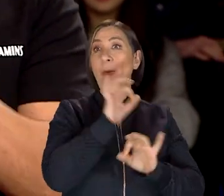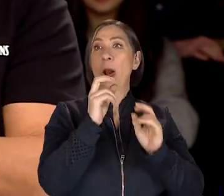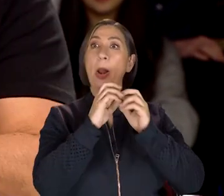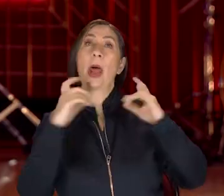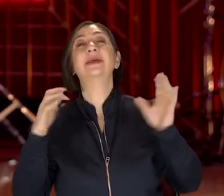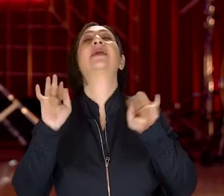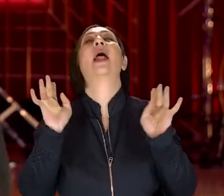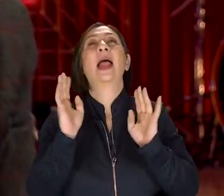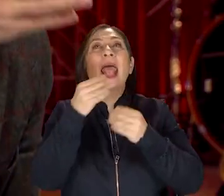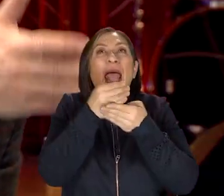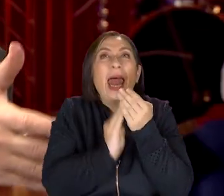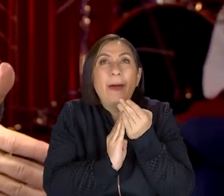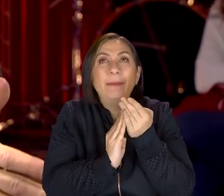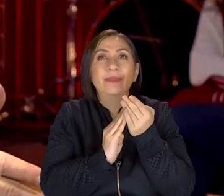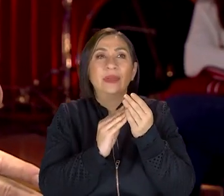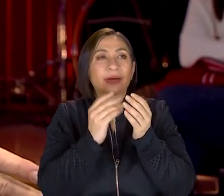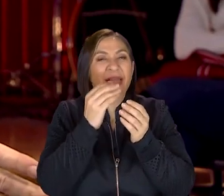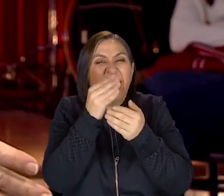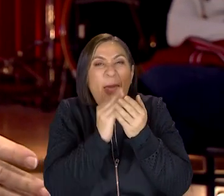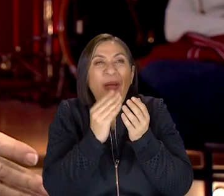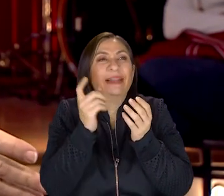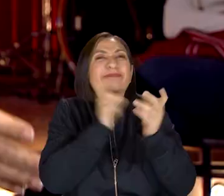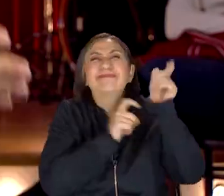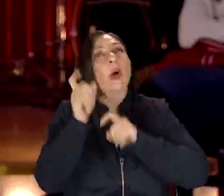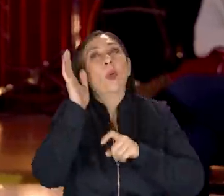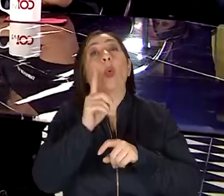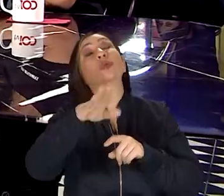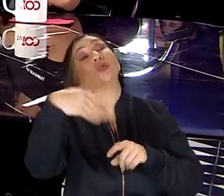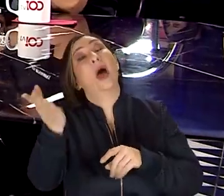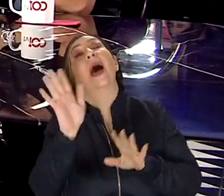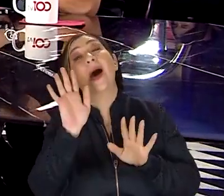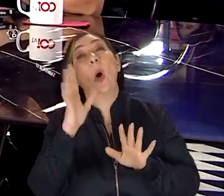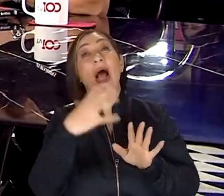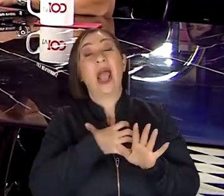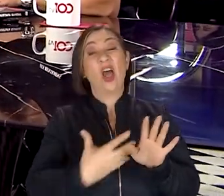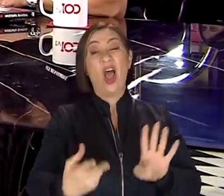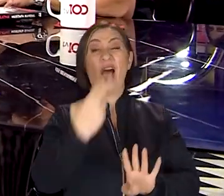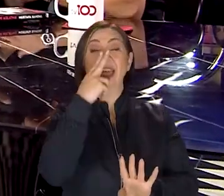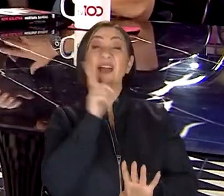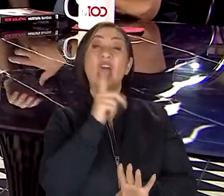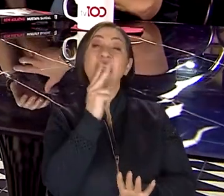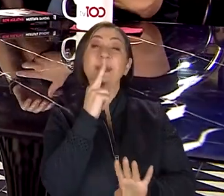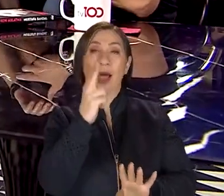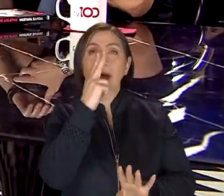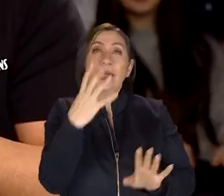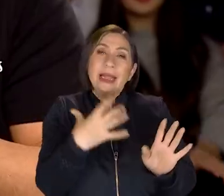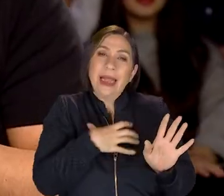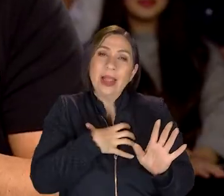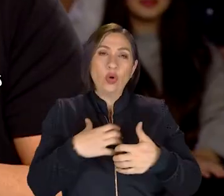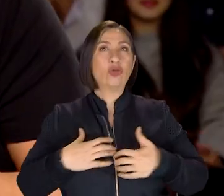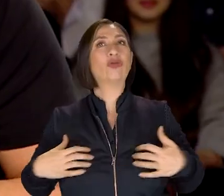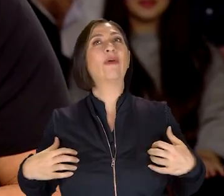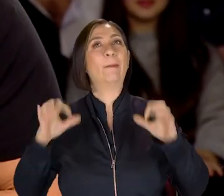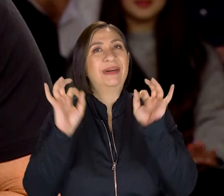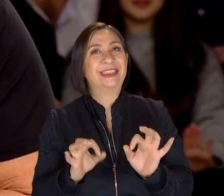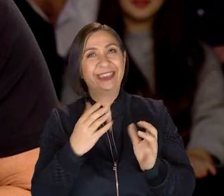Evet. Yani tam İngilizce değil yani. Ya The Wall'u yorumladı biliyorsun yani. O daha sonra ama o artık kendine bir güven... yorum tabii, o da yani, bir yorumladı yani. O kendine yorumladı. Güven